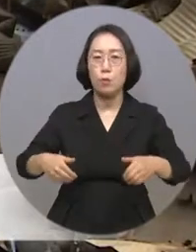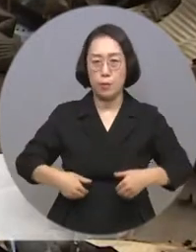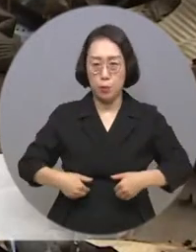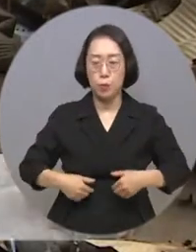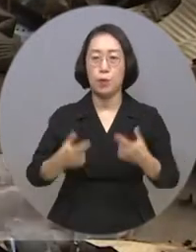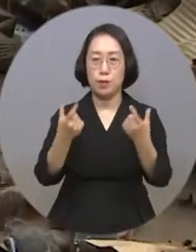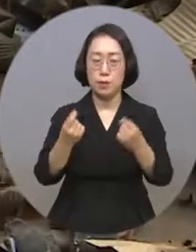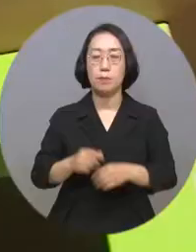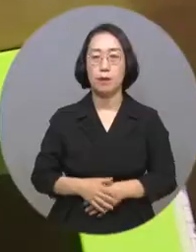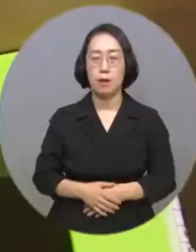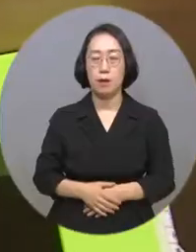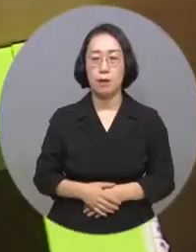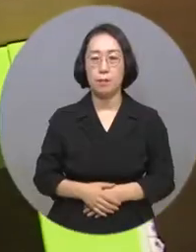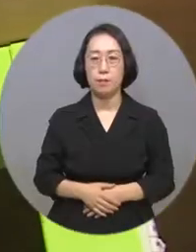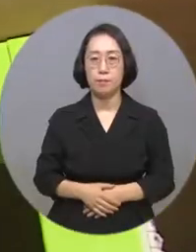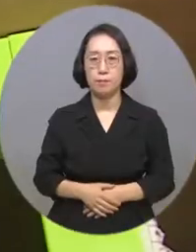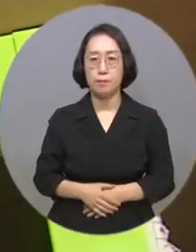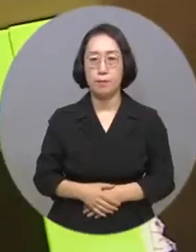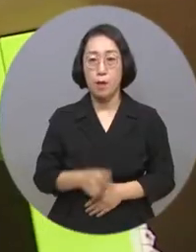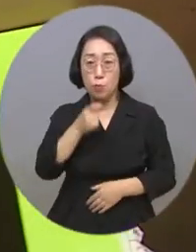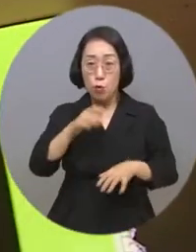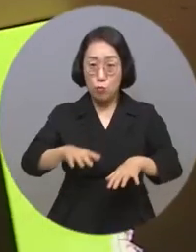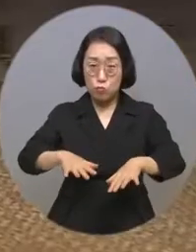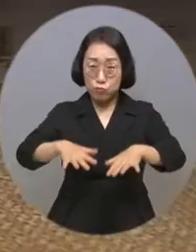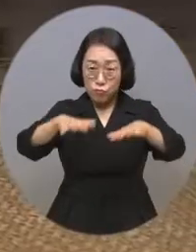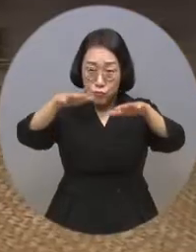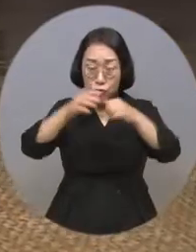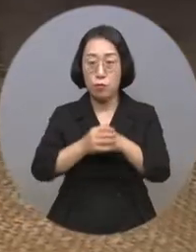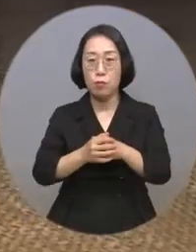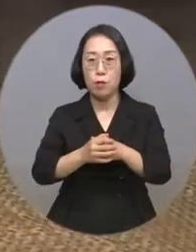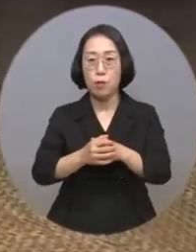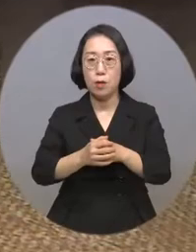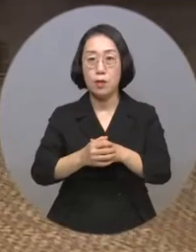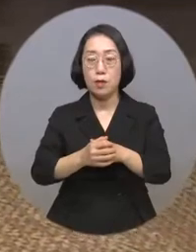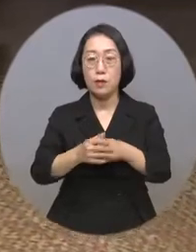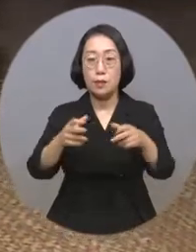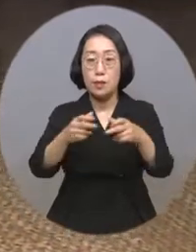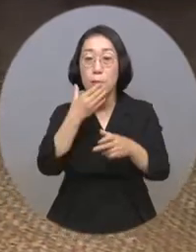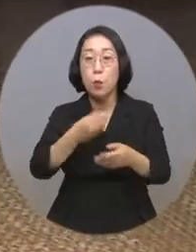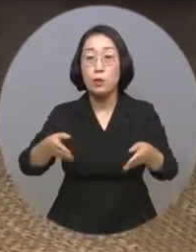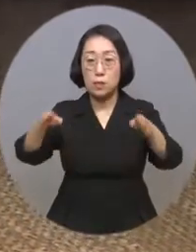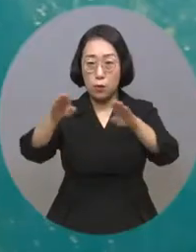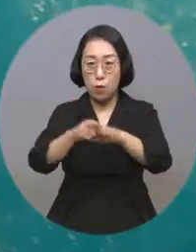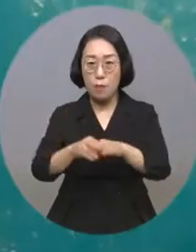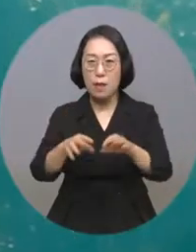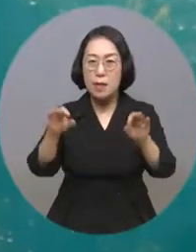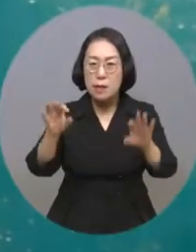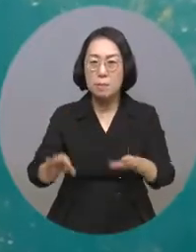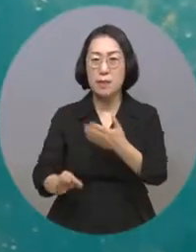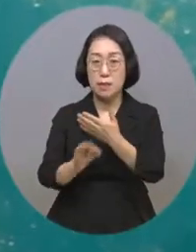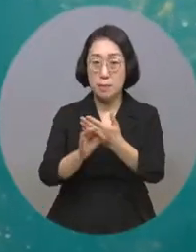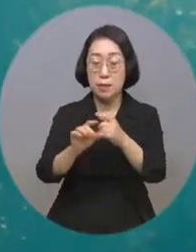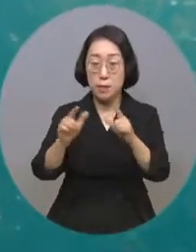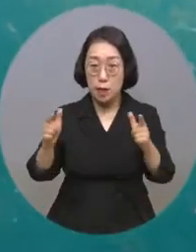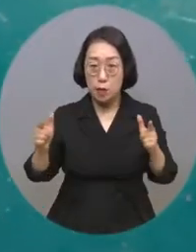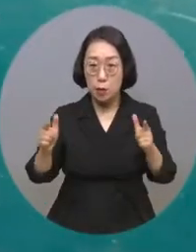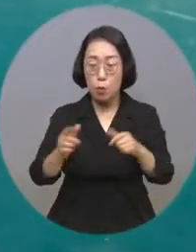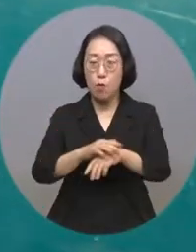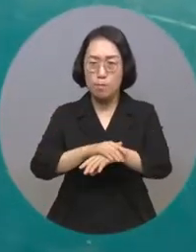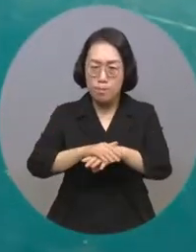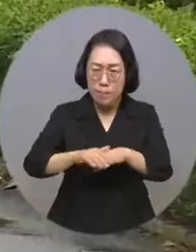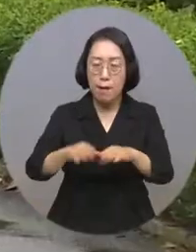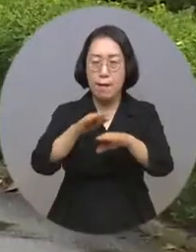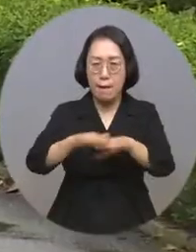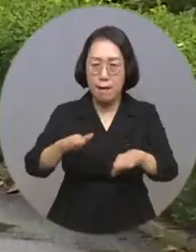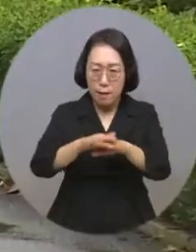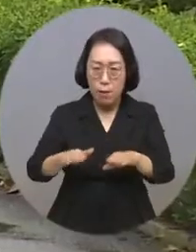바람도 있기는 합니다. 침수 피해가 속출하고 있는 장애인 복지관. 단순한 미봉책이 아닌 근본적인 대책 마련이 어느